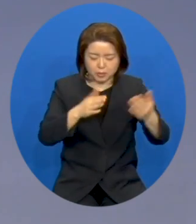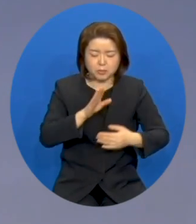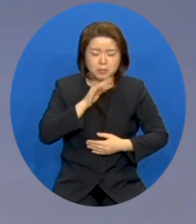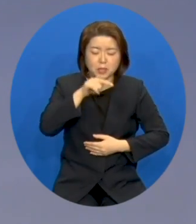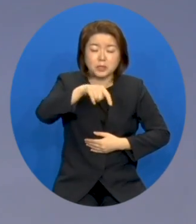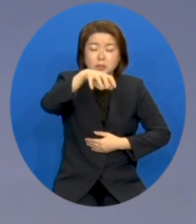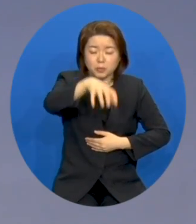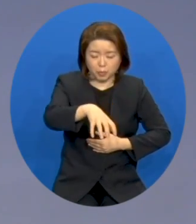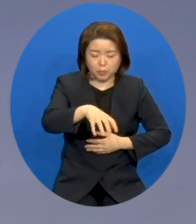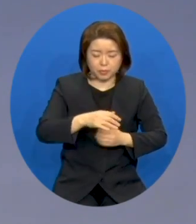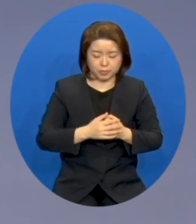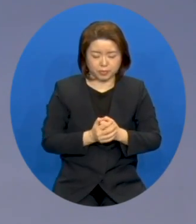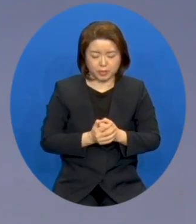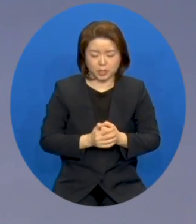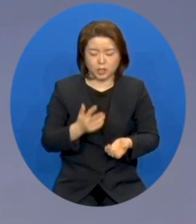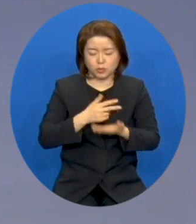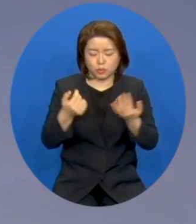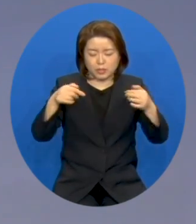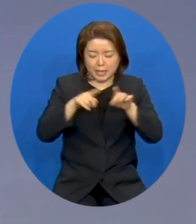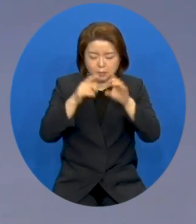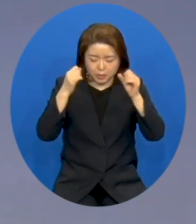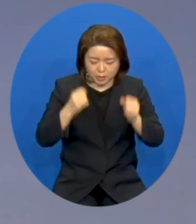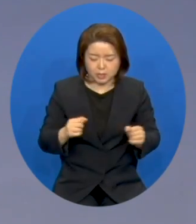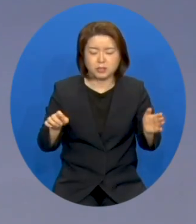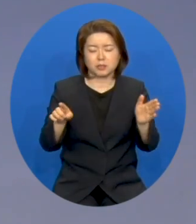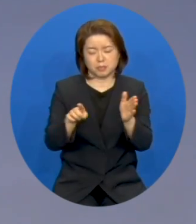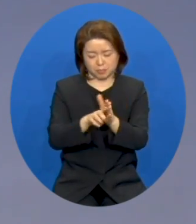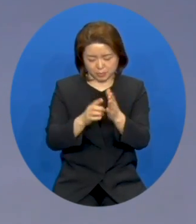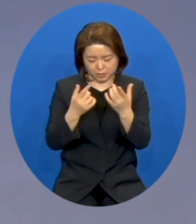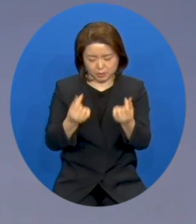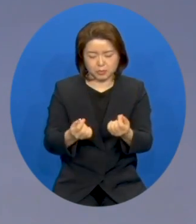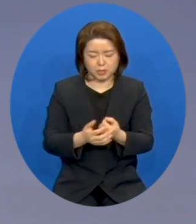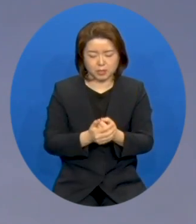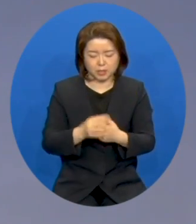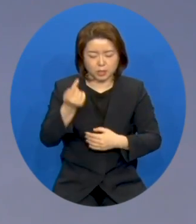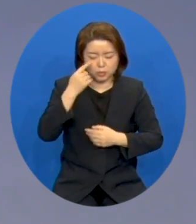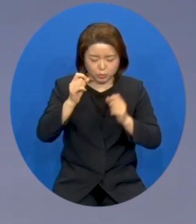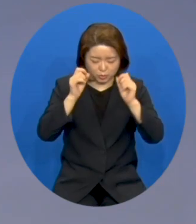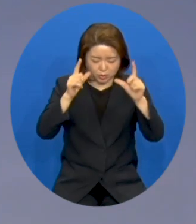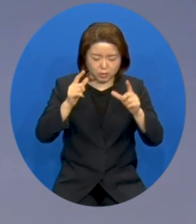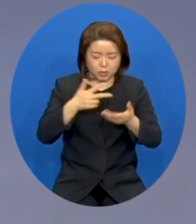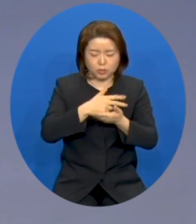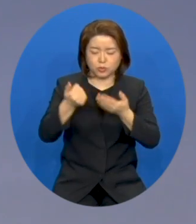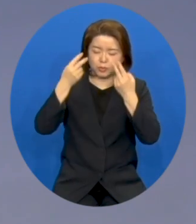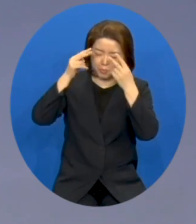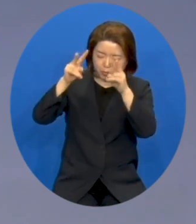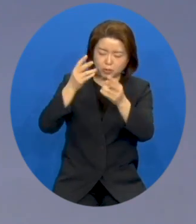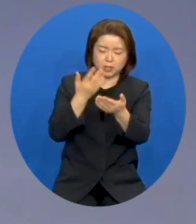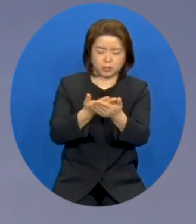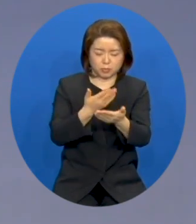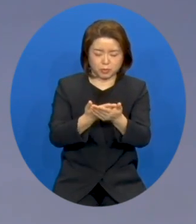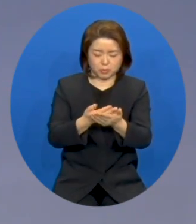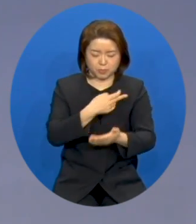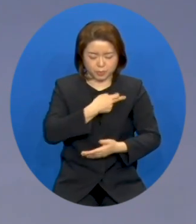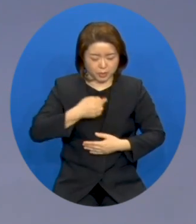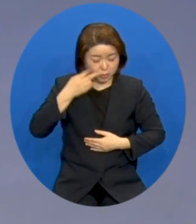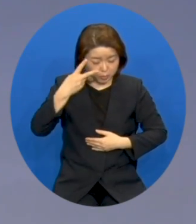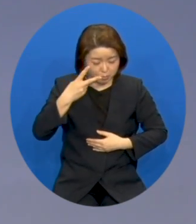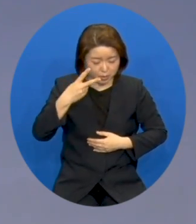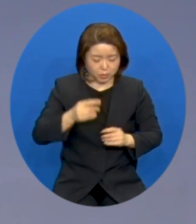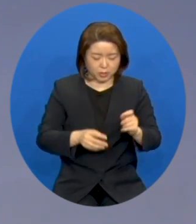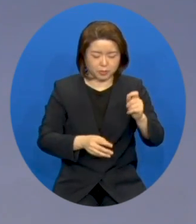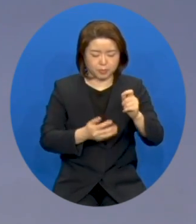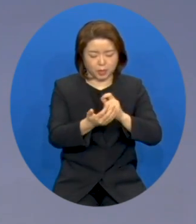그곳에 주님 함께 계심을 믿습니다. 눈을 열어 주를 보게 하소서. 사도 바울이